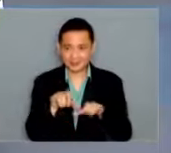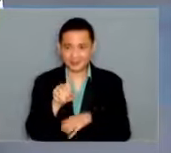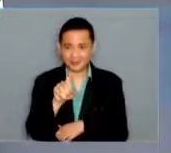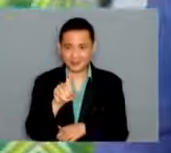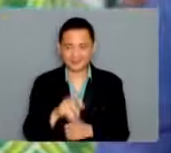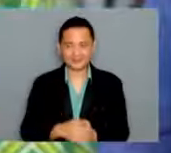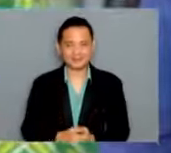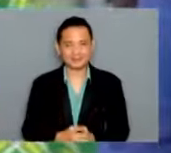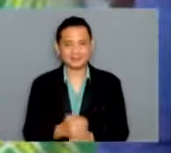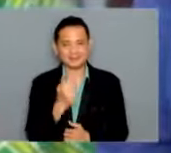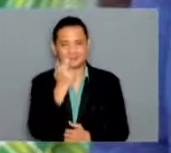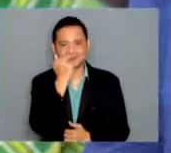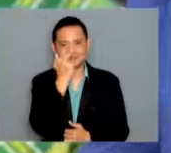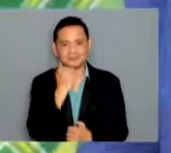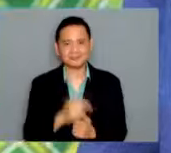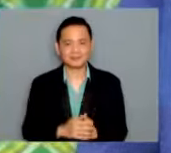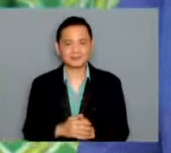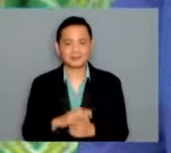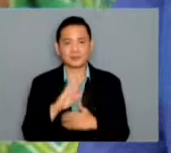mga dancers were all,